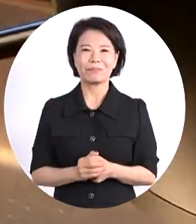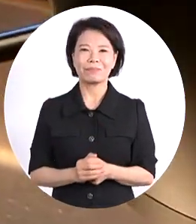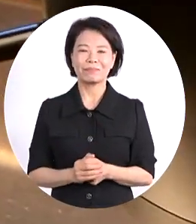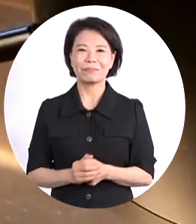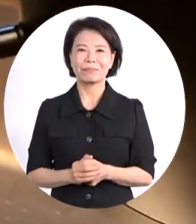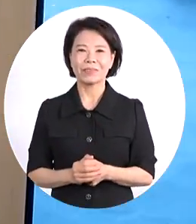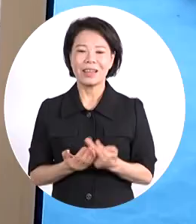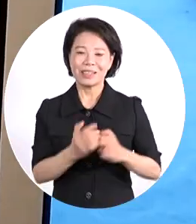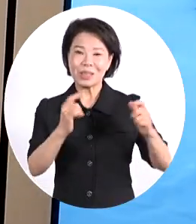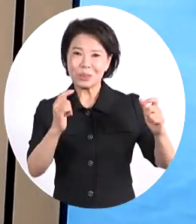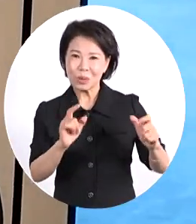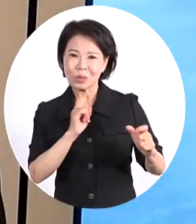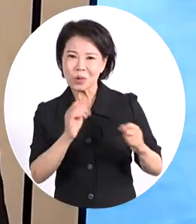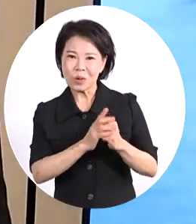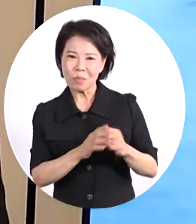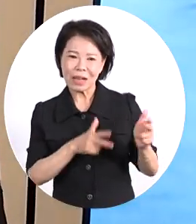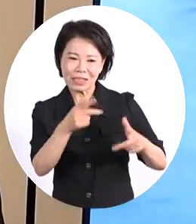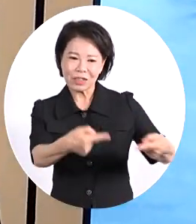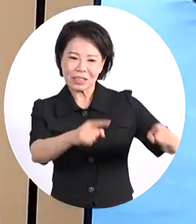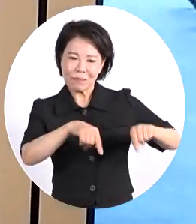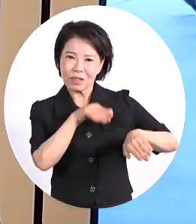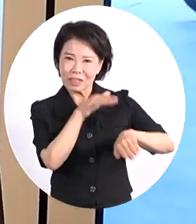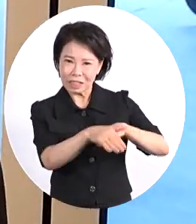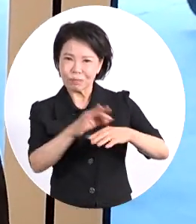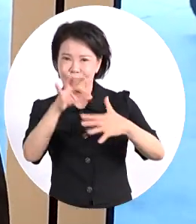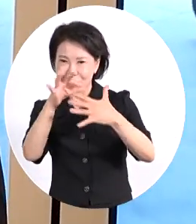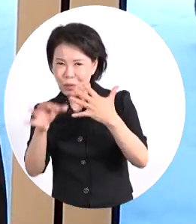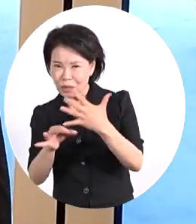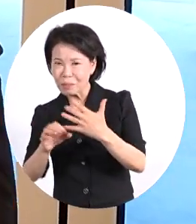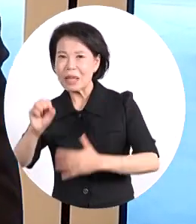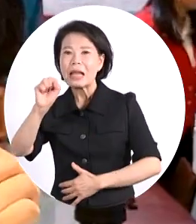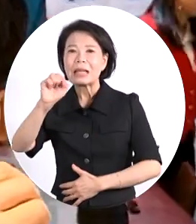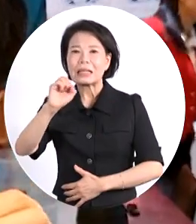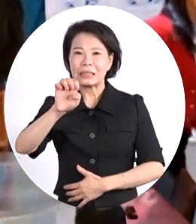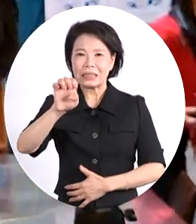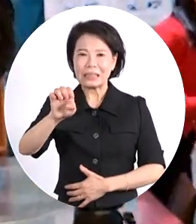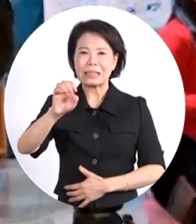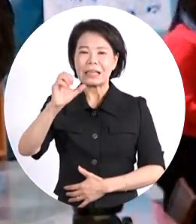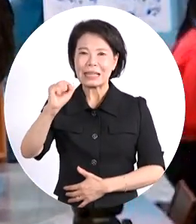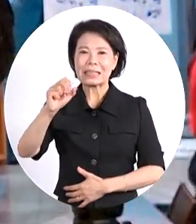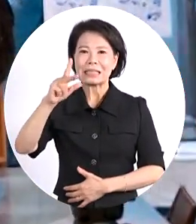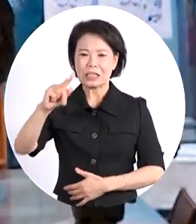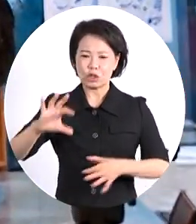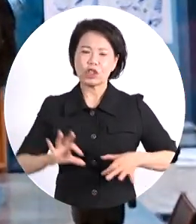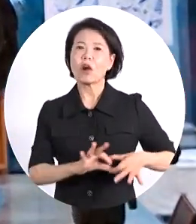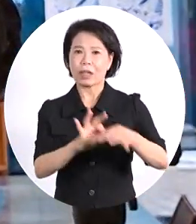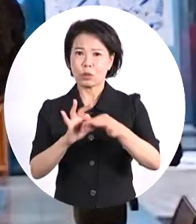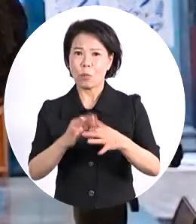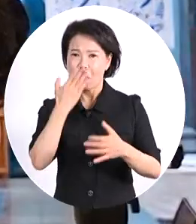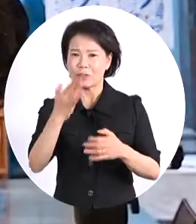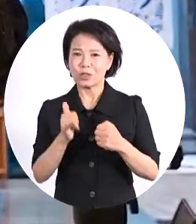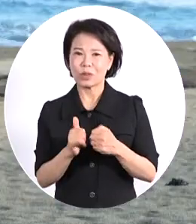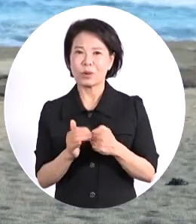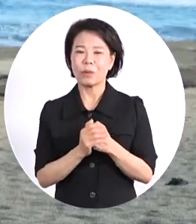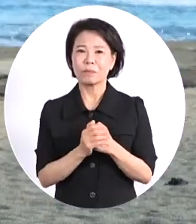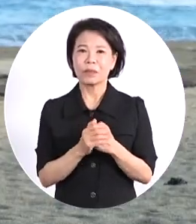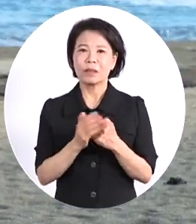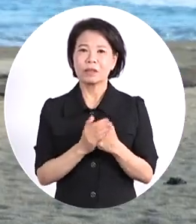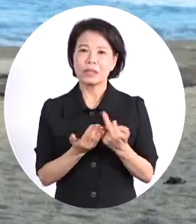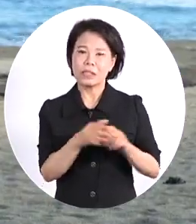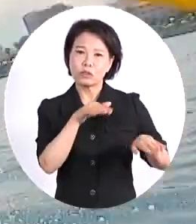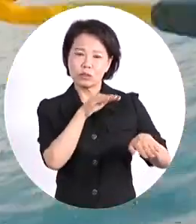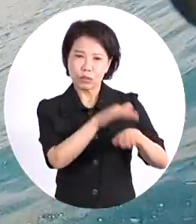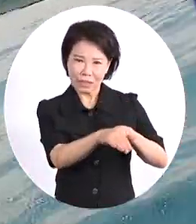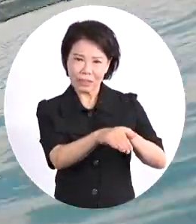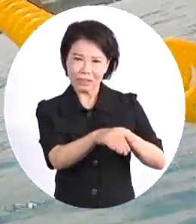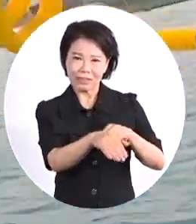있는데요. 제주도는 기업 참여형 프로그램과 ESG 연계 인센티브도 확대하며 제주형